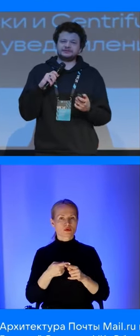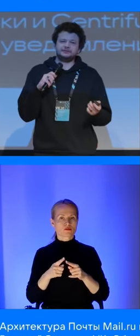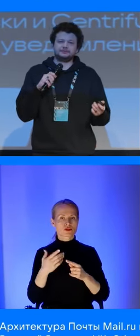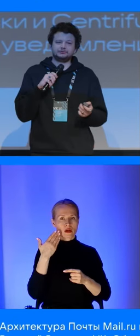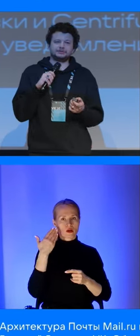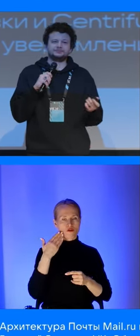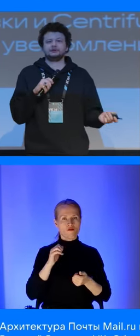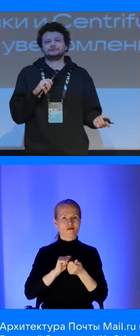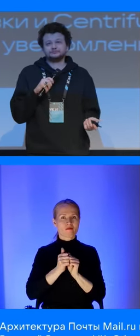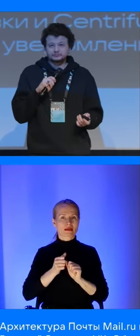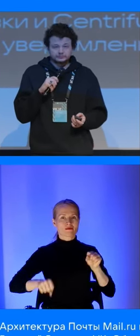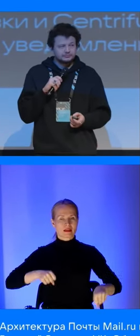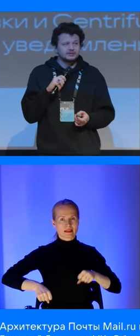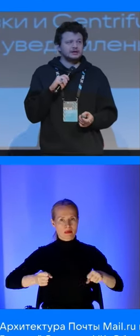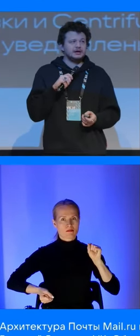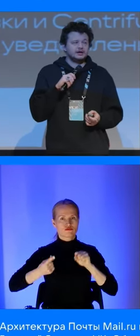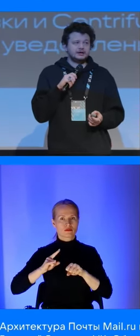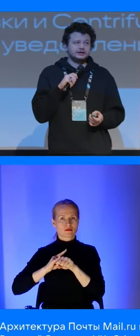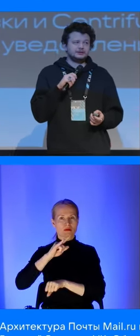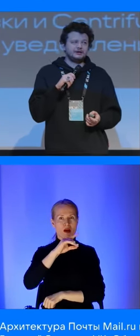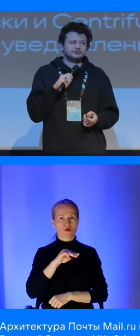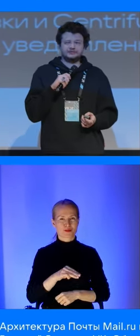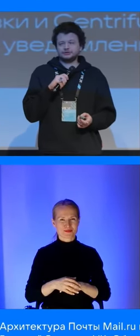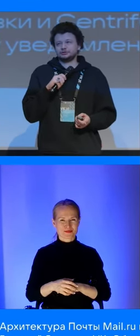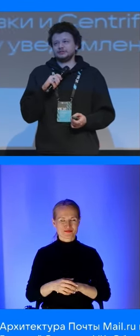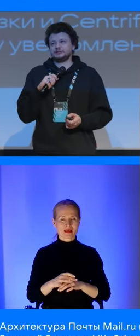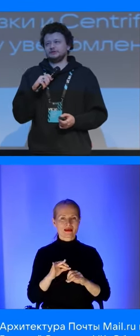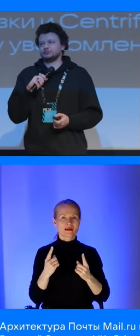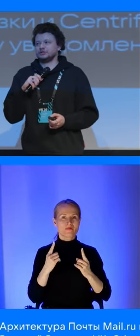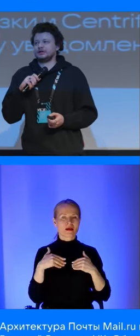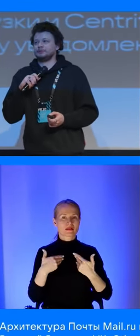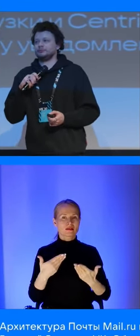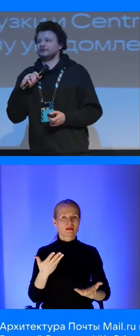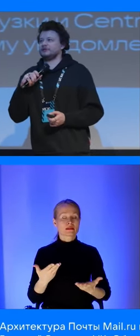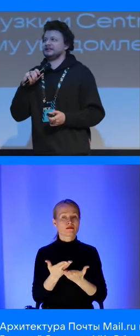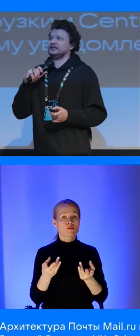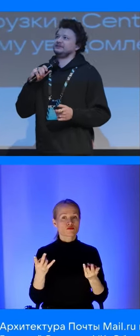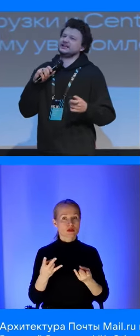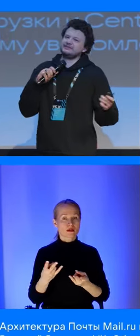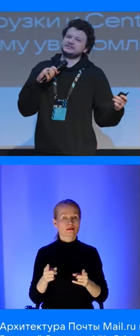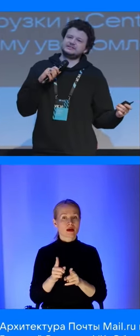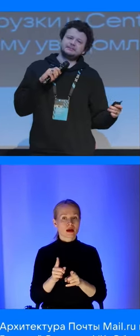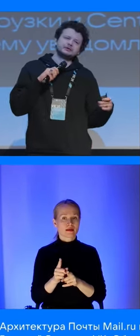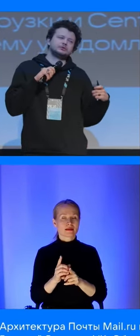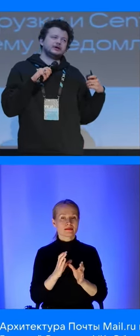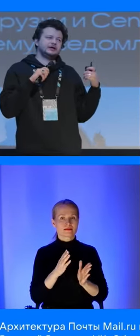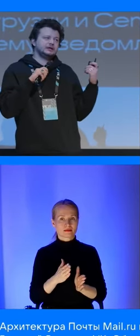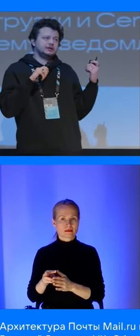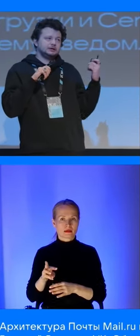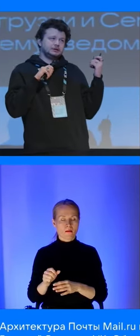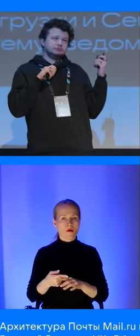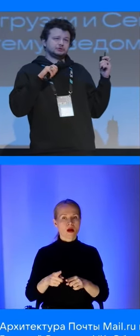вместо велосипеда получить космолет. И глобально мой совет, что если вам нужна подобного рода event-driven система,